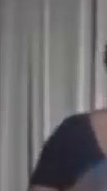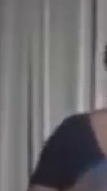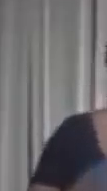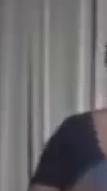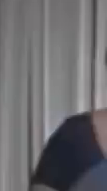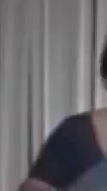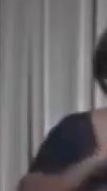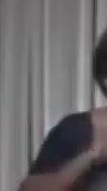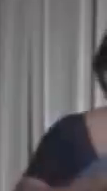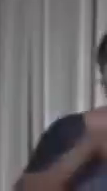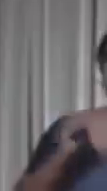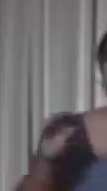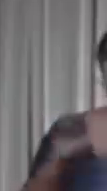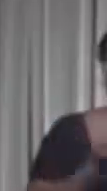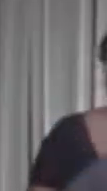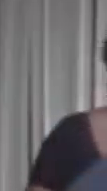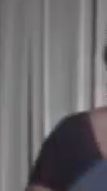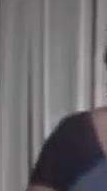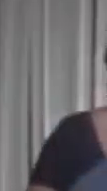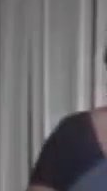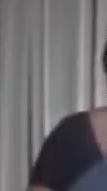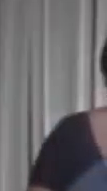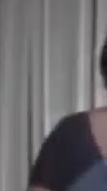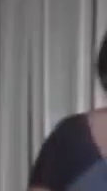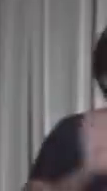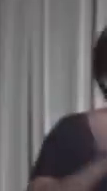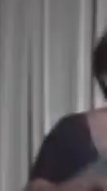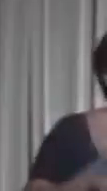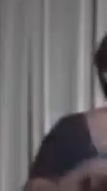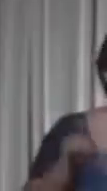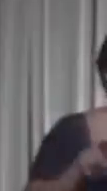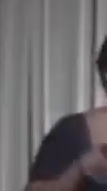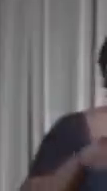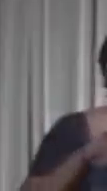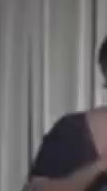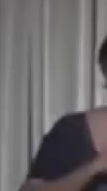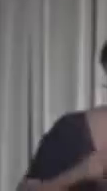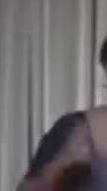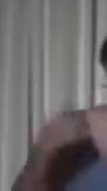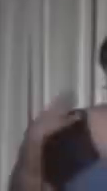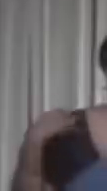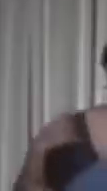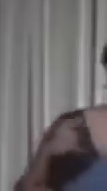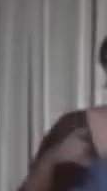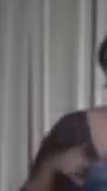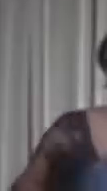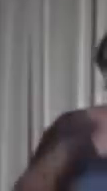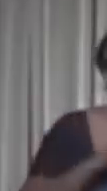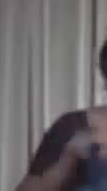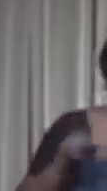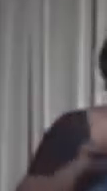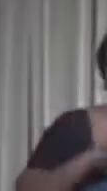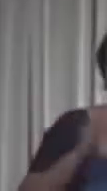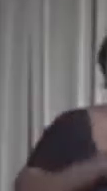நாட்டுடைய வளங்களை சூறையாடுகின்ற எண்ணம் கிடையாது, இந்த நாட்டுடைய அபிவிருத்தி, இந்த நாட்டுடைய சமாதானம், இந்த நாட்டுடைய சமத்துவத்தை